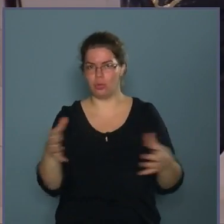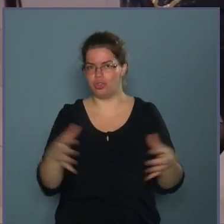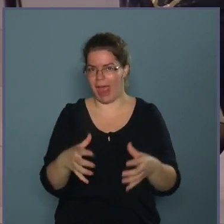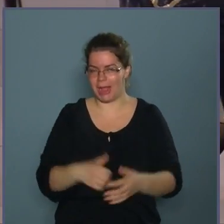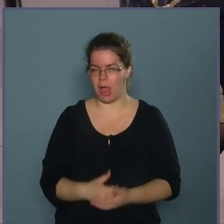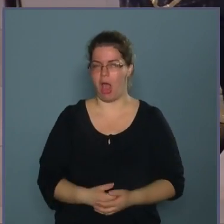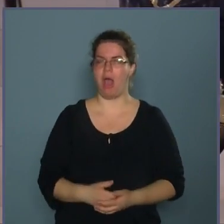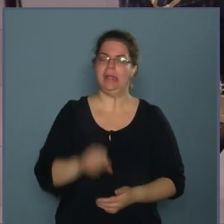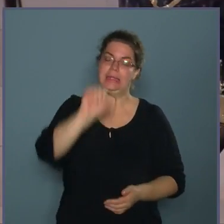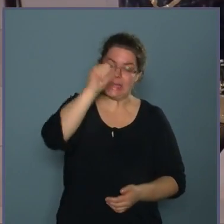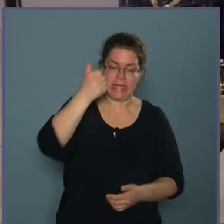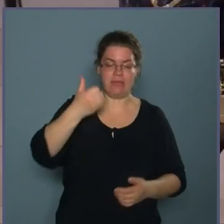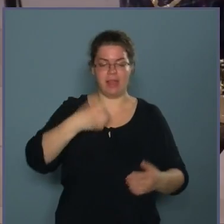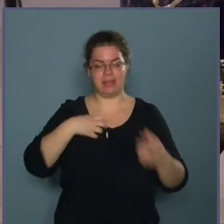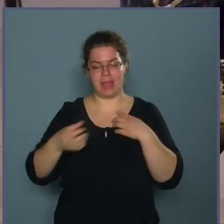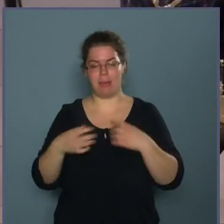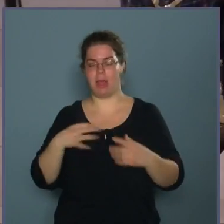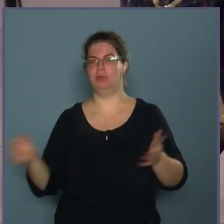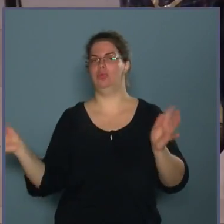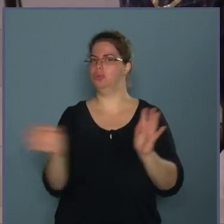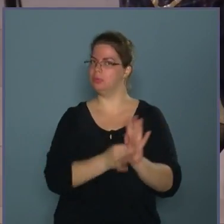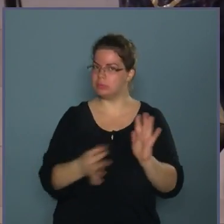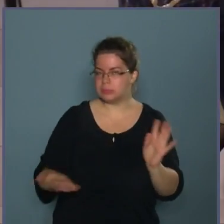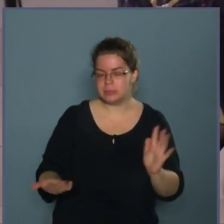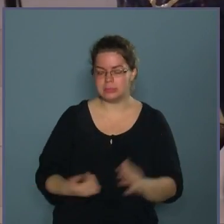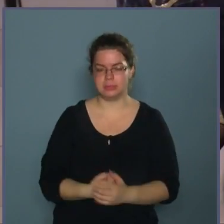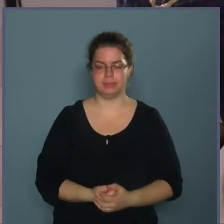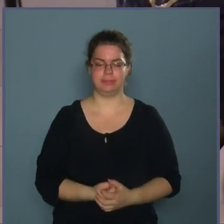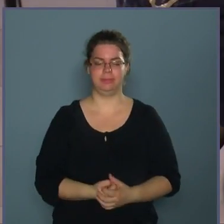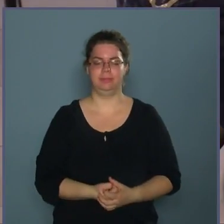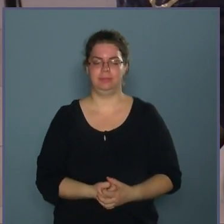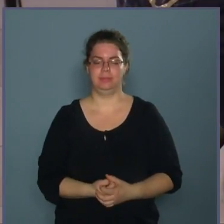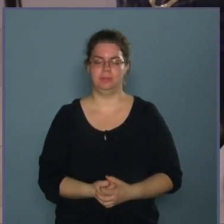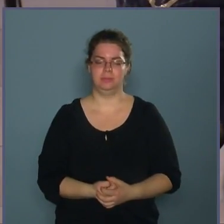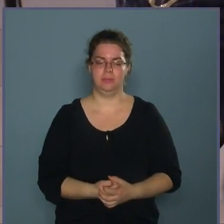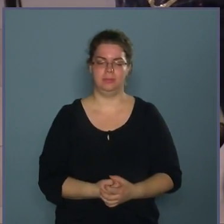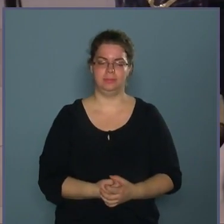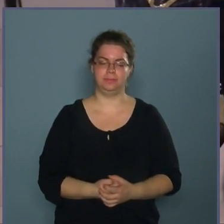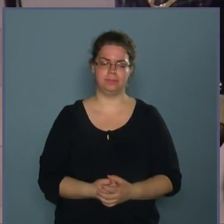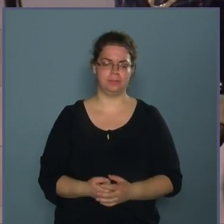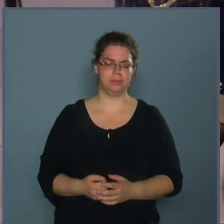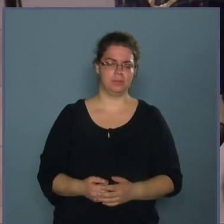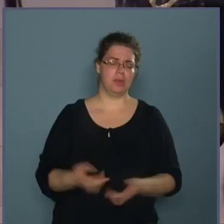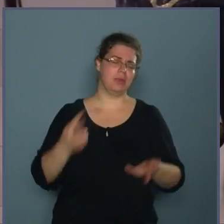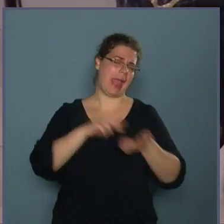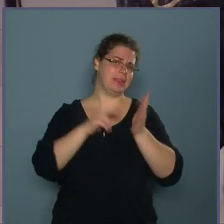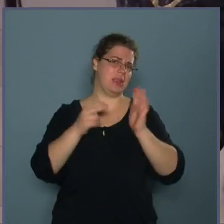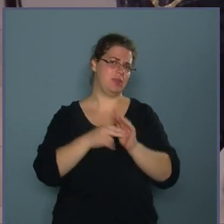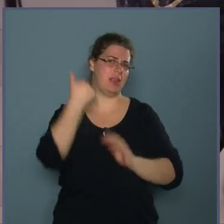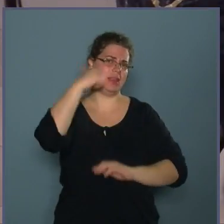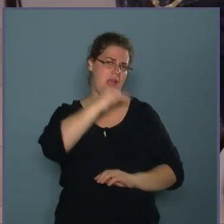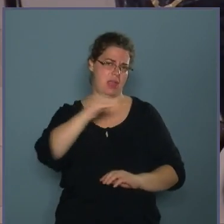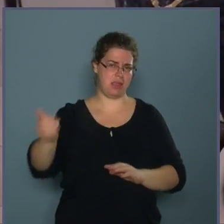igazgatósága néven szerepeltünk a regiszterben. Az eltelt 100